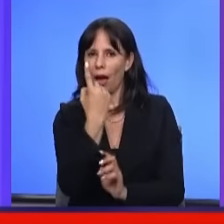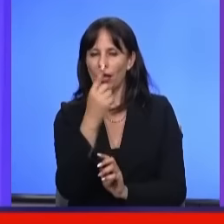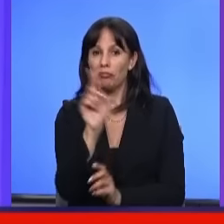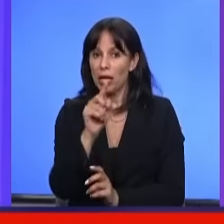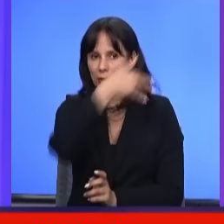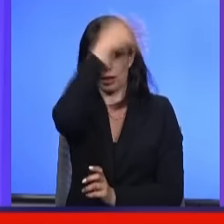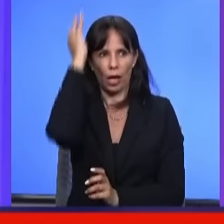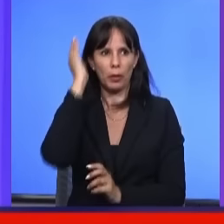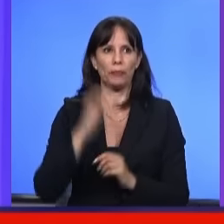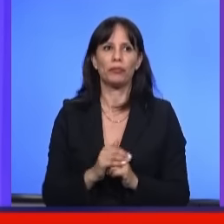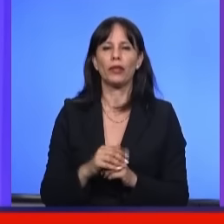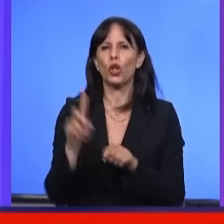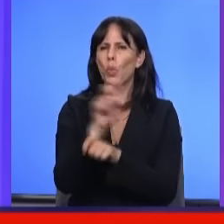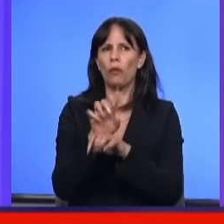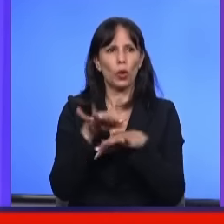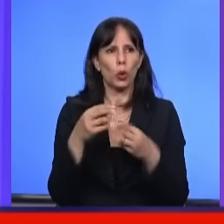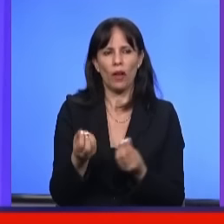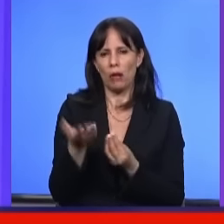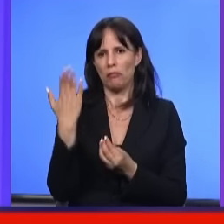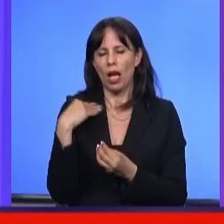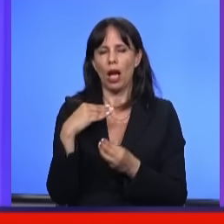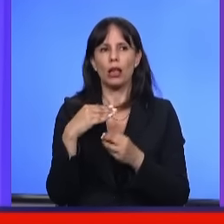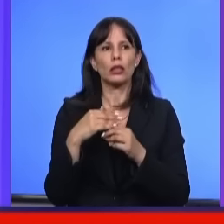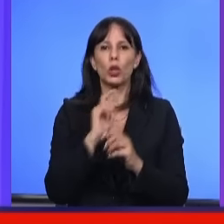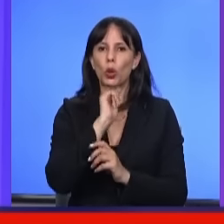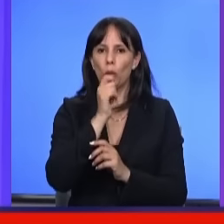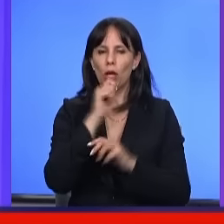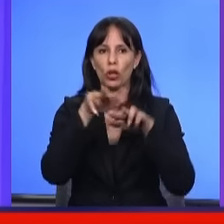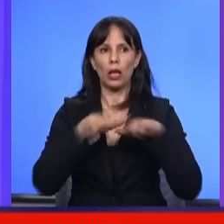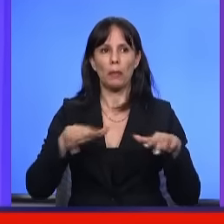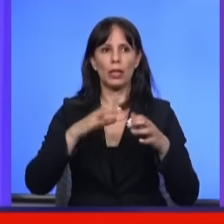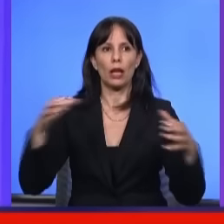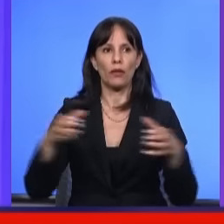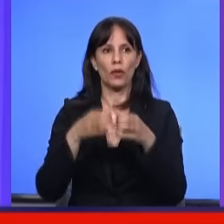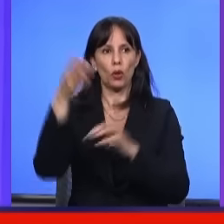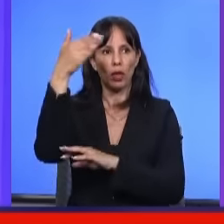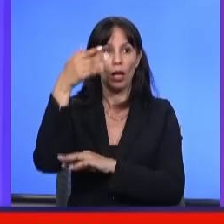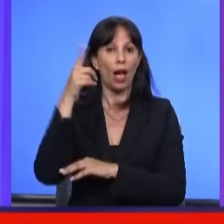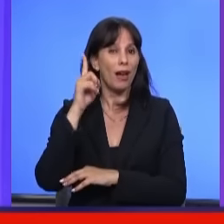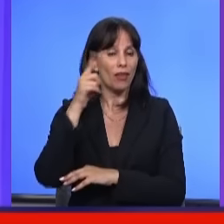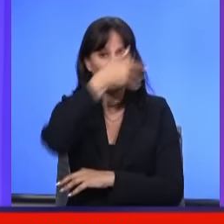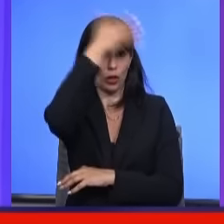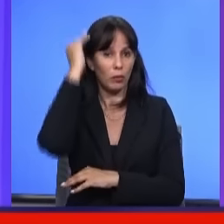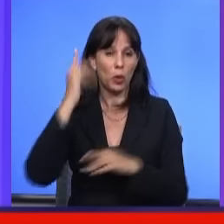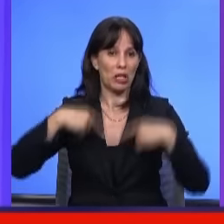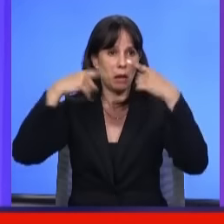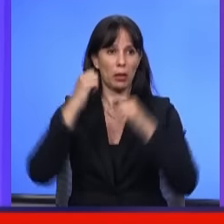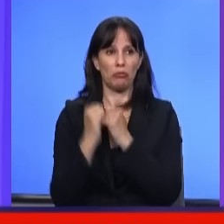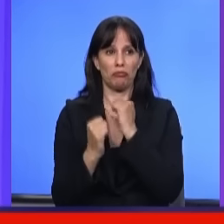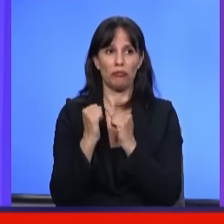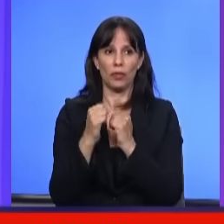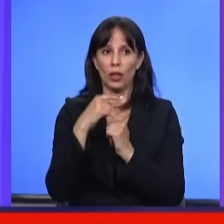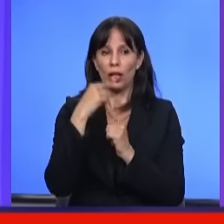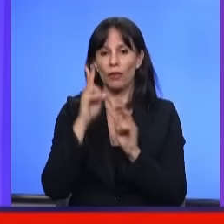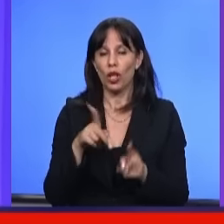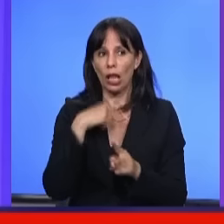had a great stretch since the State of the Union, but Donald's had a few tough days lately. You might call it